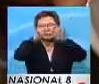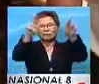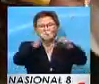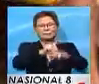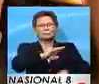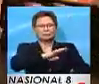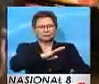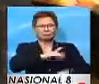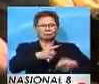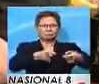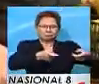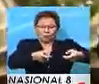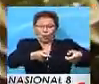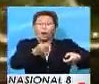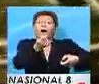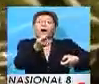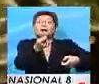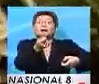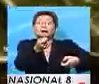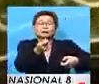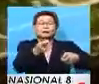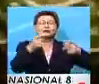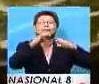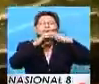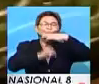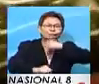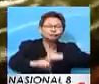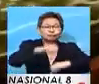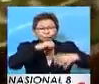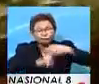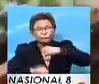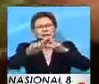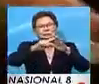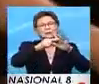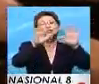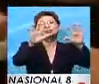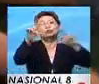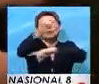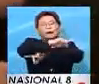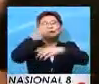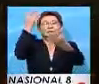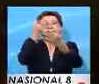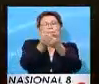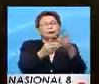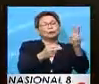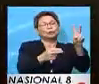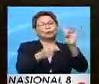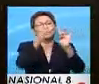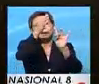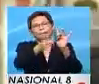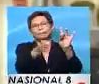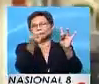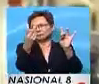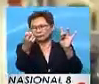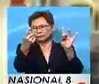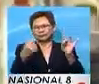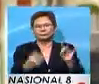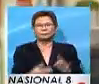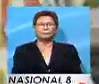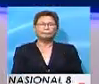perang kawalan harga Sempena Krismas berkuat kuasa selama 10 hari sehingga 28 disember